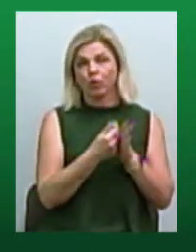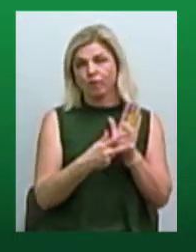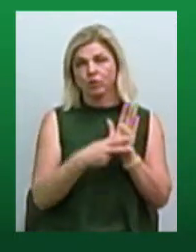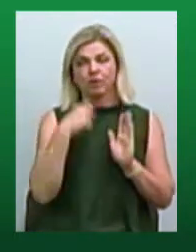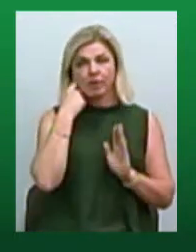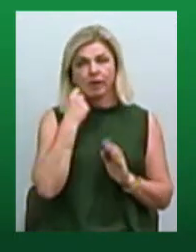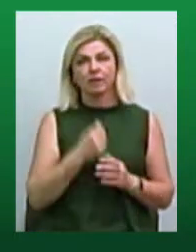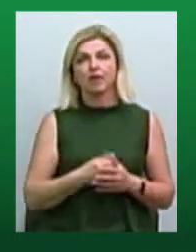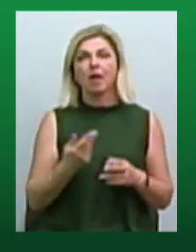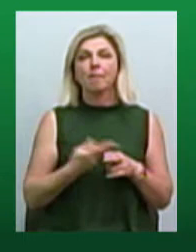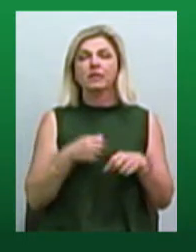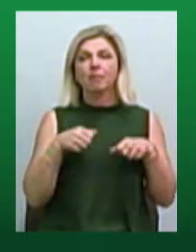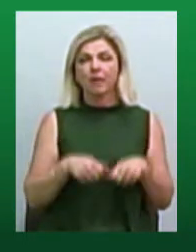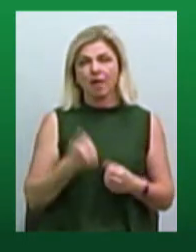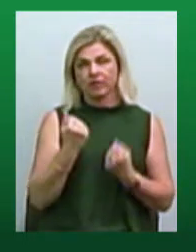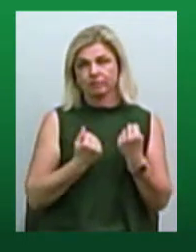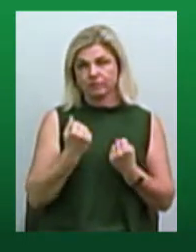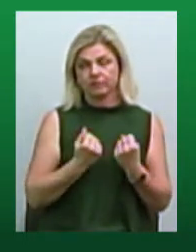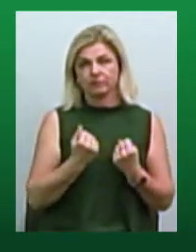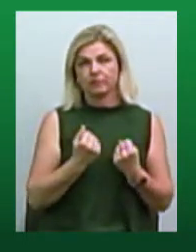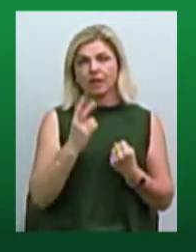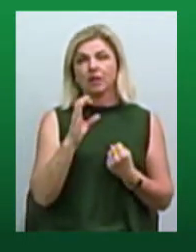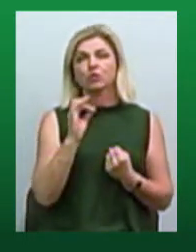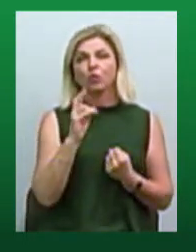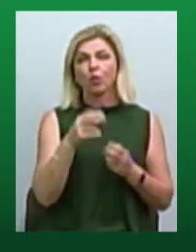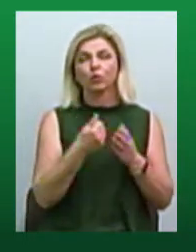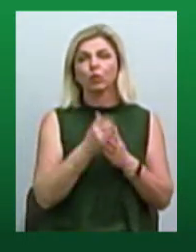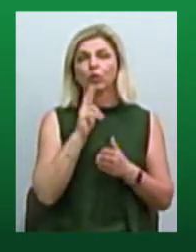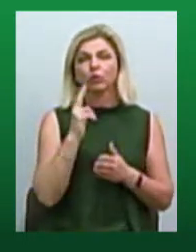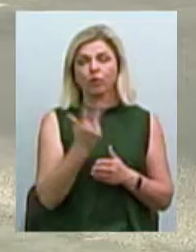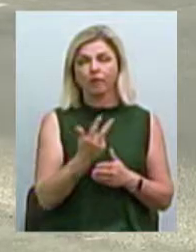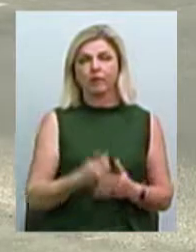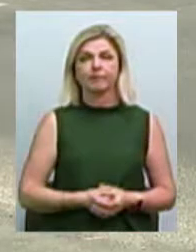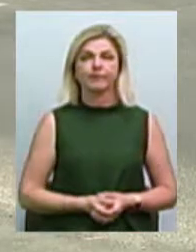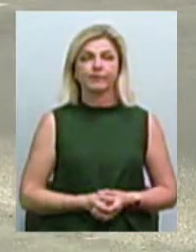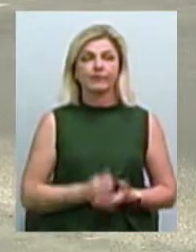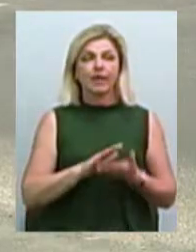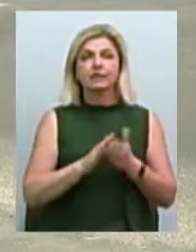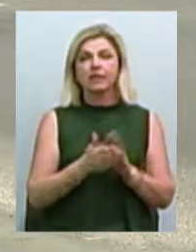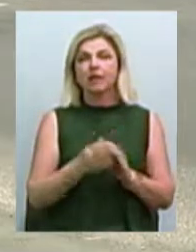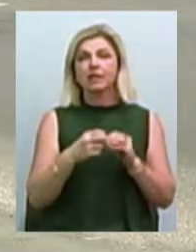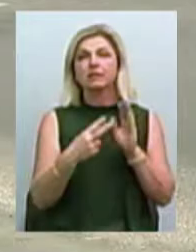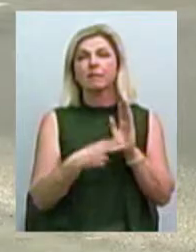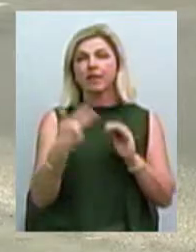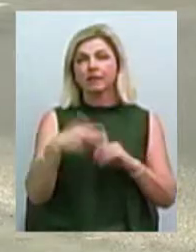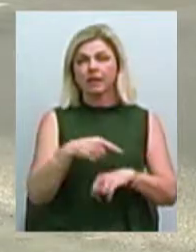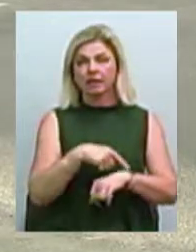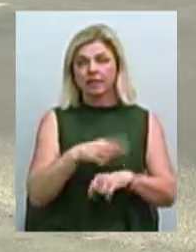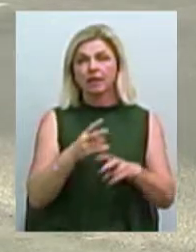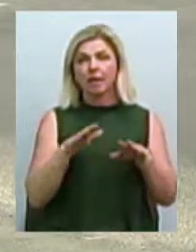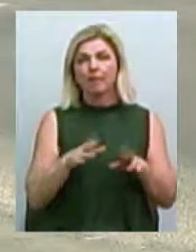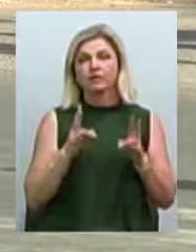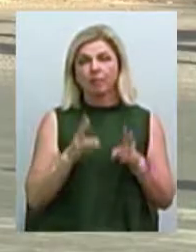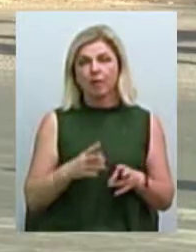з позбавленням права керувати транспортними засобами на строк до 3 років або без такого. Станом на 17:30 на місці події